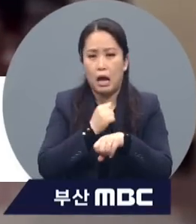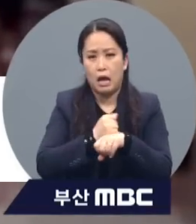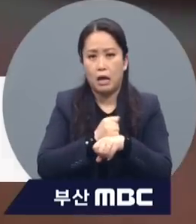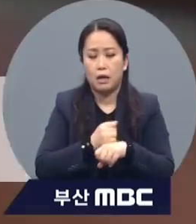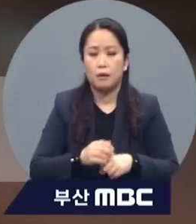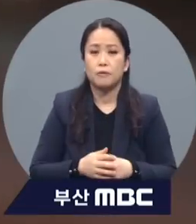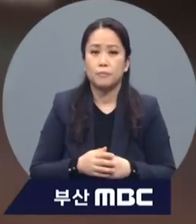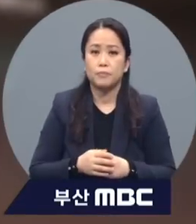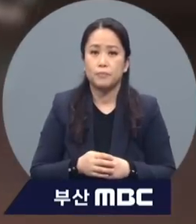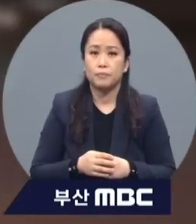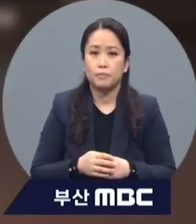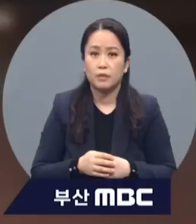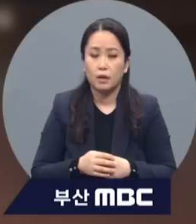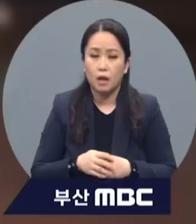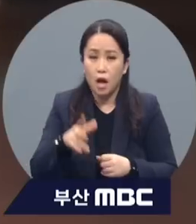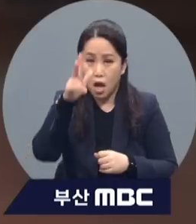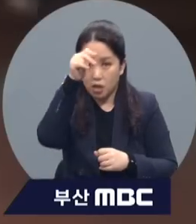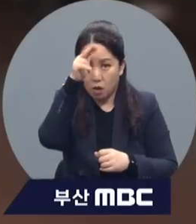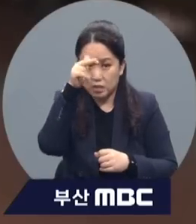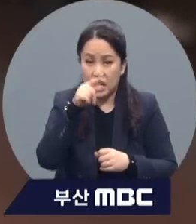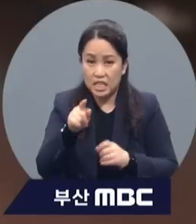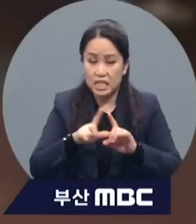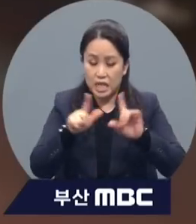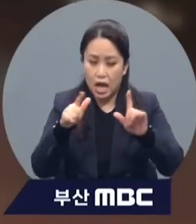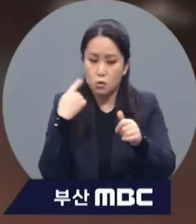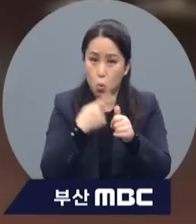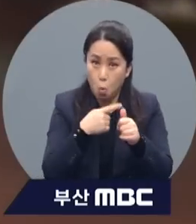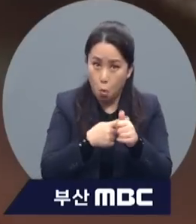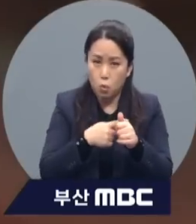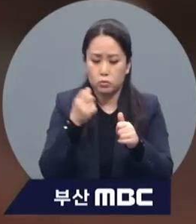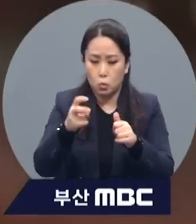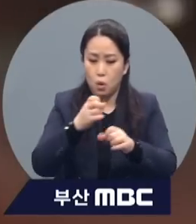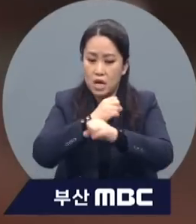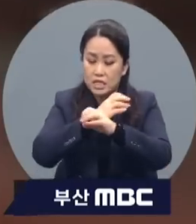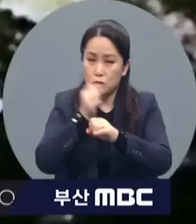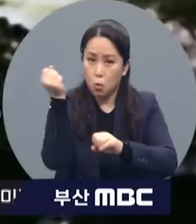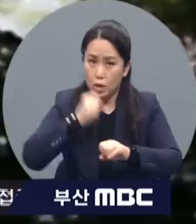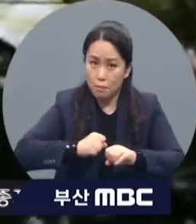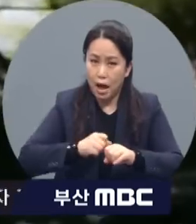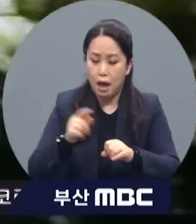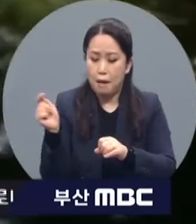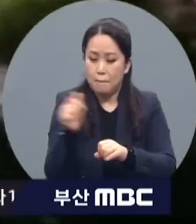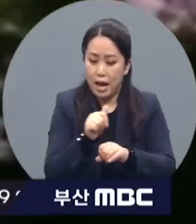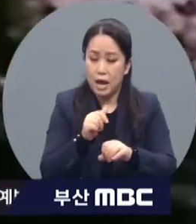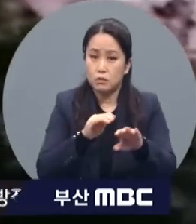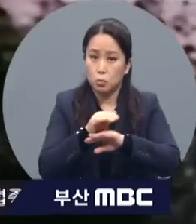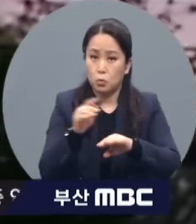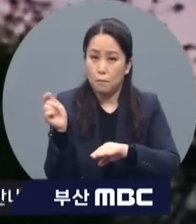사실은 경찰은 이날 욕설과 신호 위반, 과속, 불법 구조